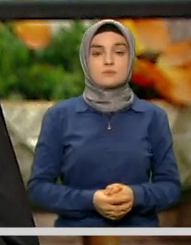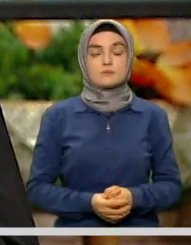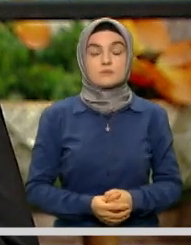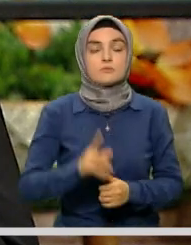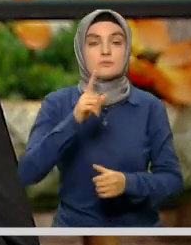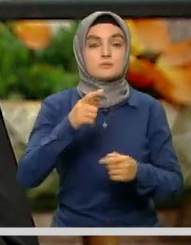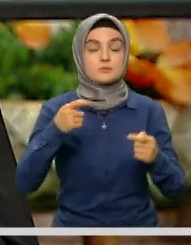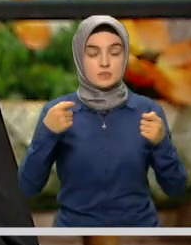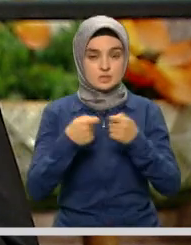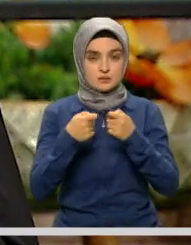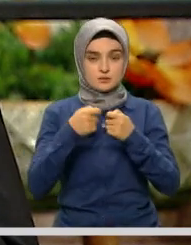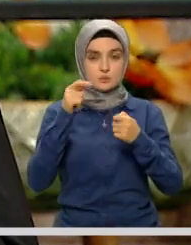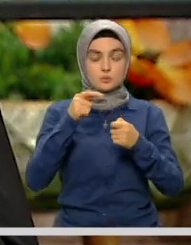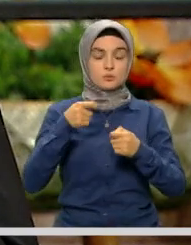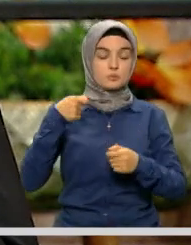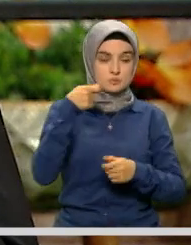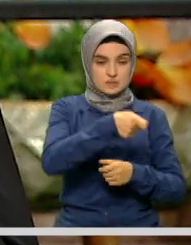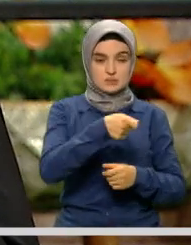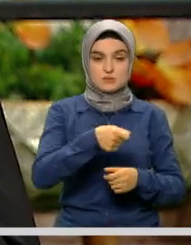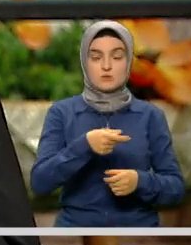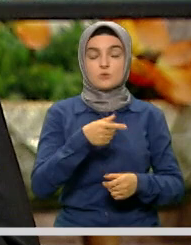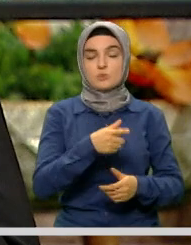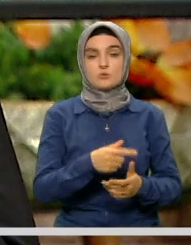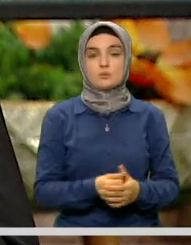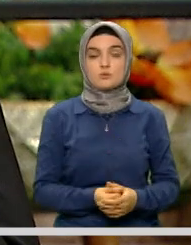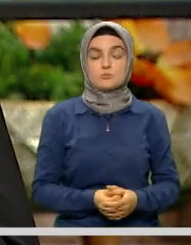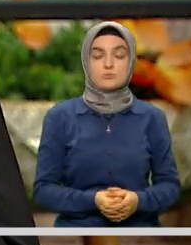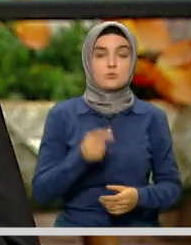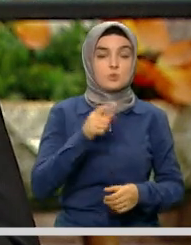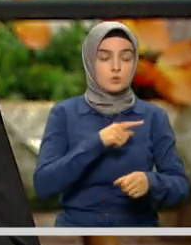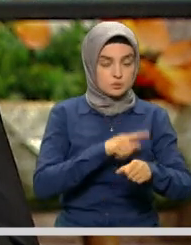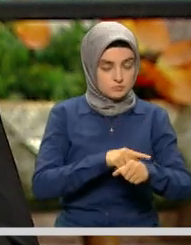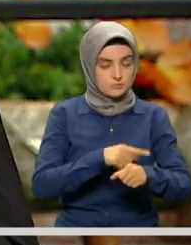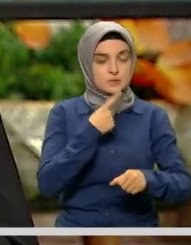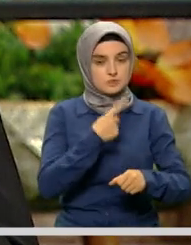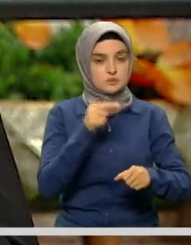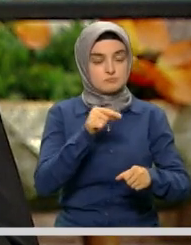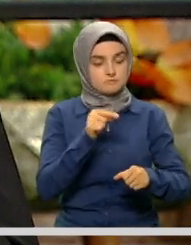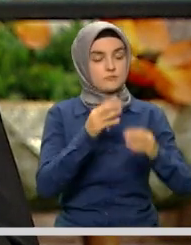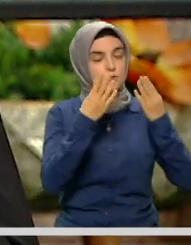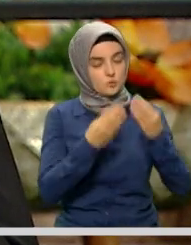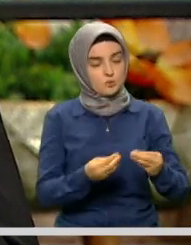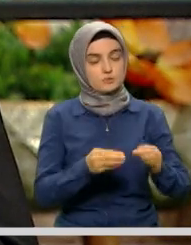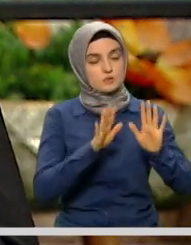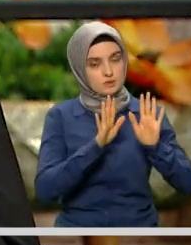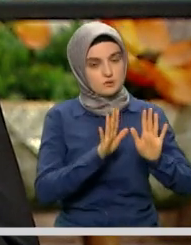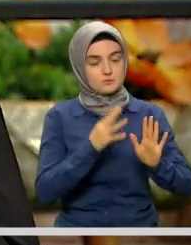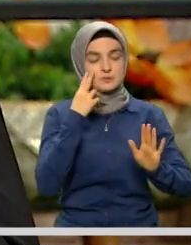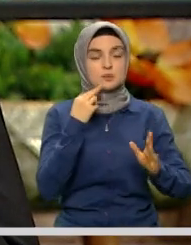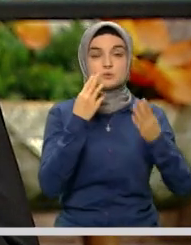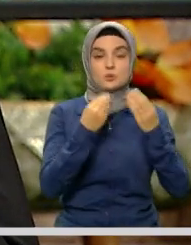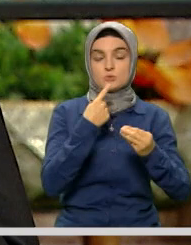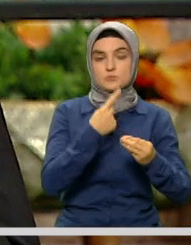savaş esnasında o mızrakla onu öldürüyor. Ve o zaman diyor, tamam şimdi oldu, yani artık diyor aklandım.